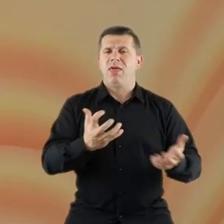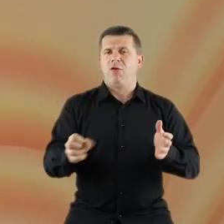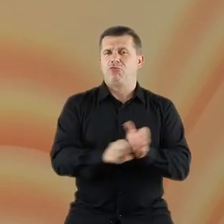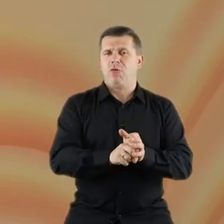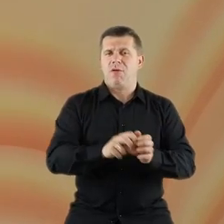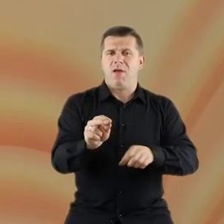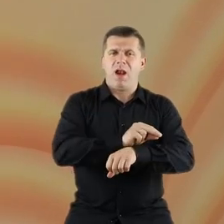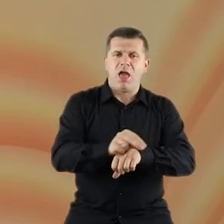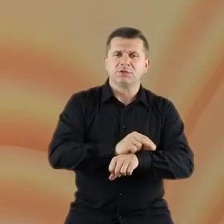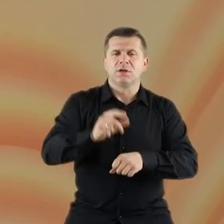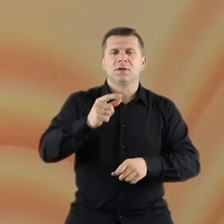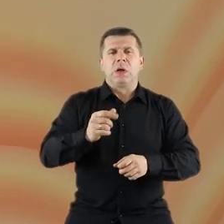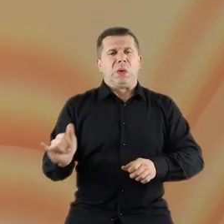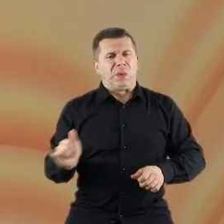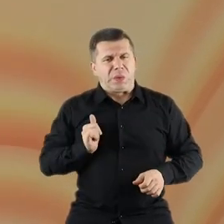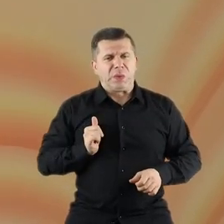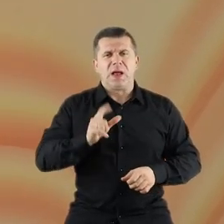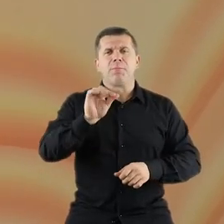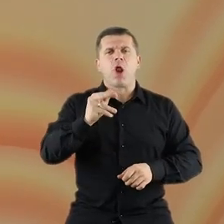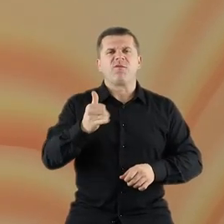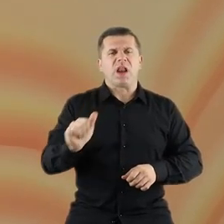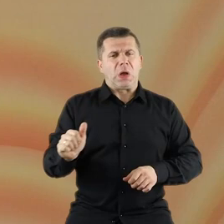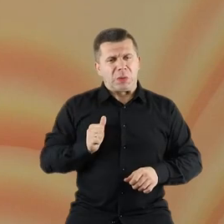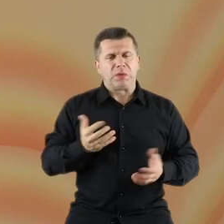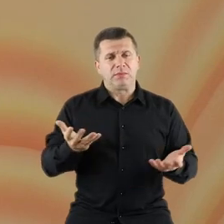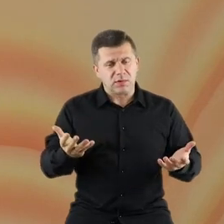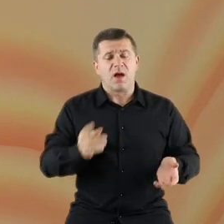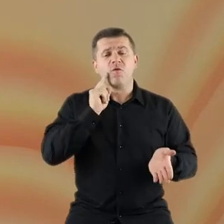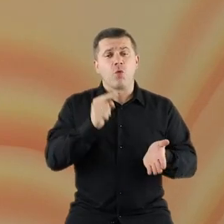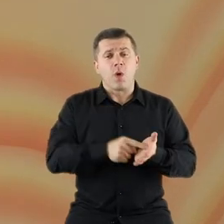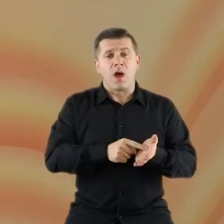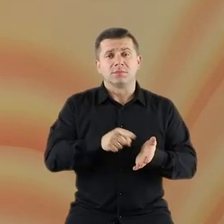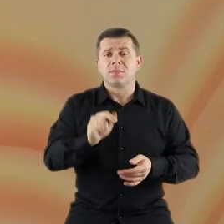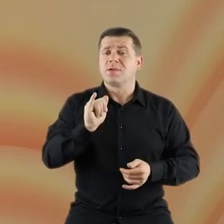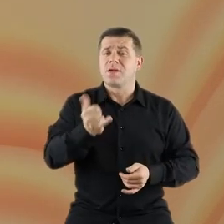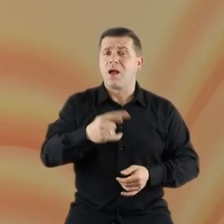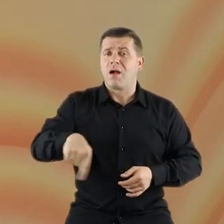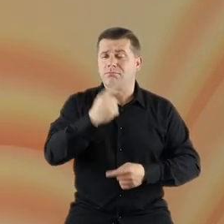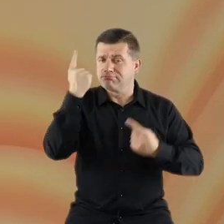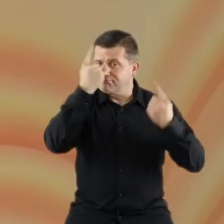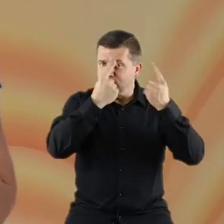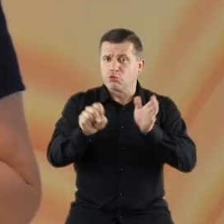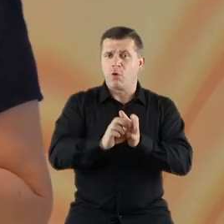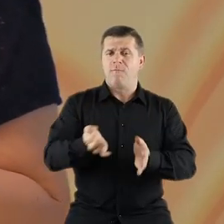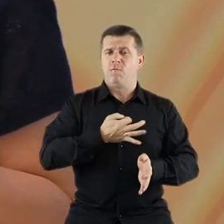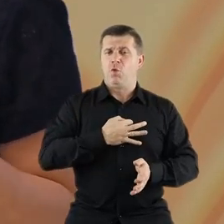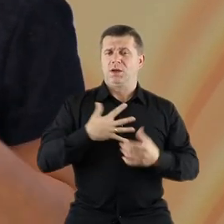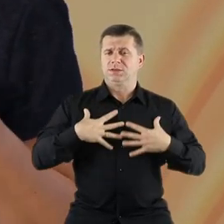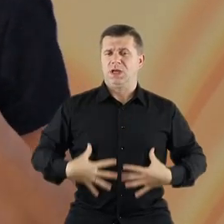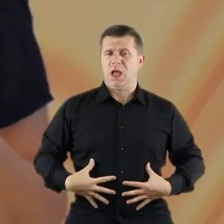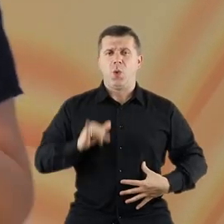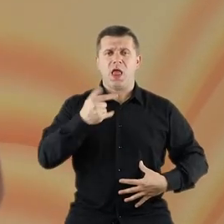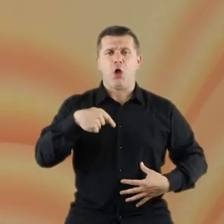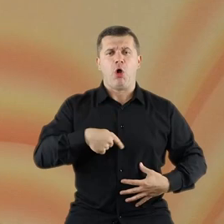do leczenia niechęć do profilaktyki bo wydaje mi się że właśnie w tym jak podchodzimy do własnego ciała